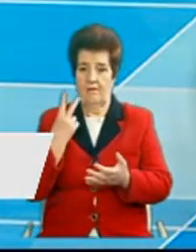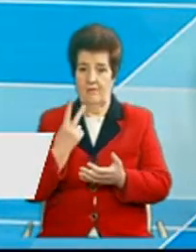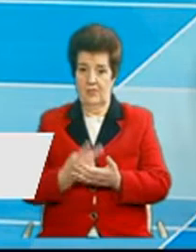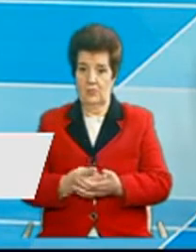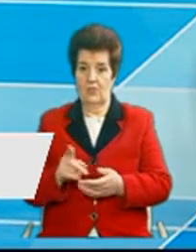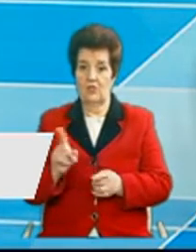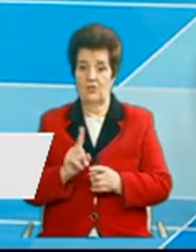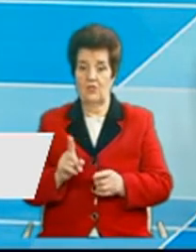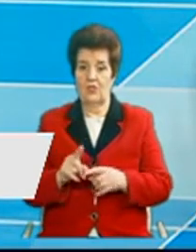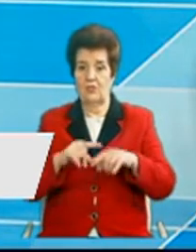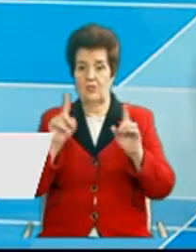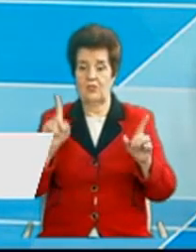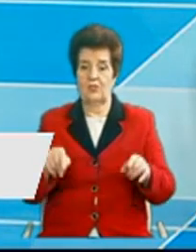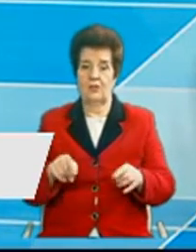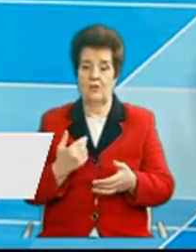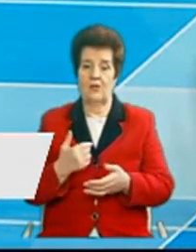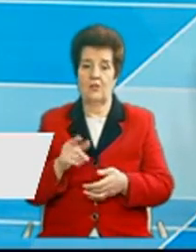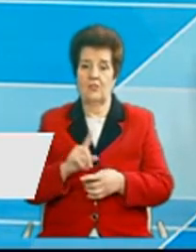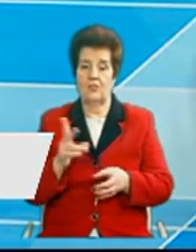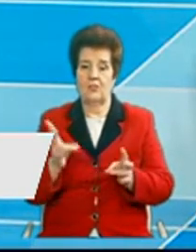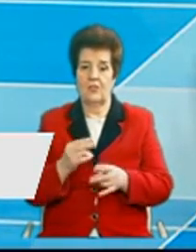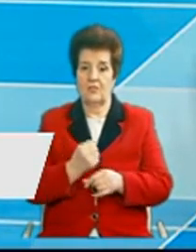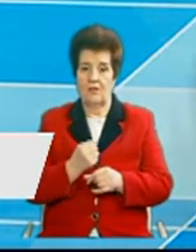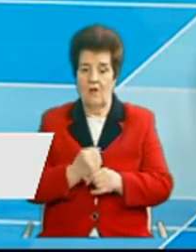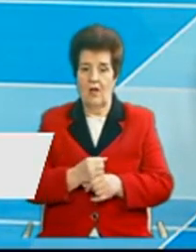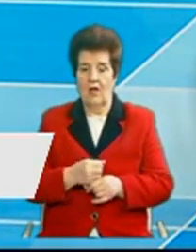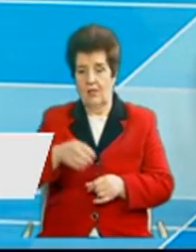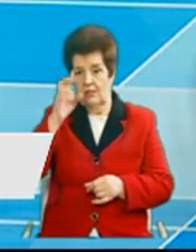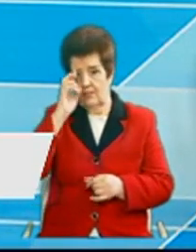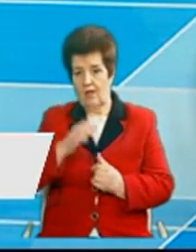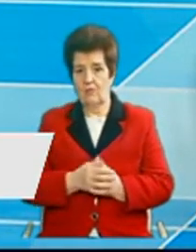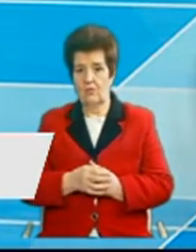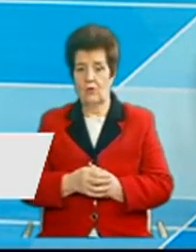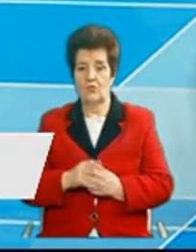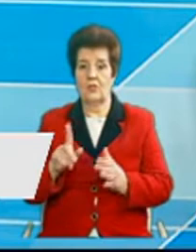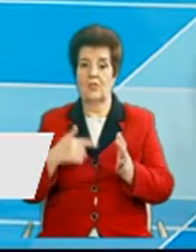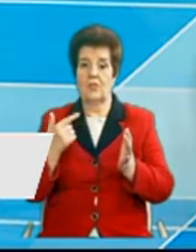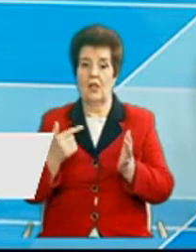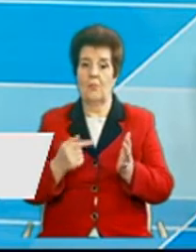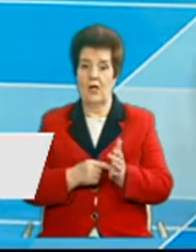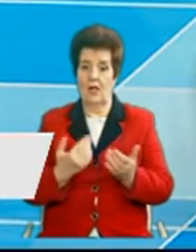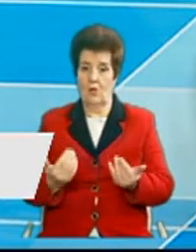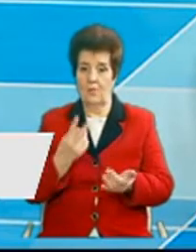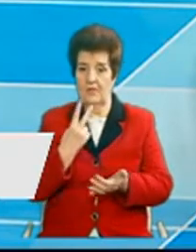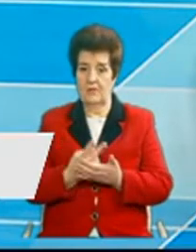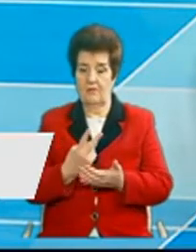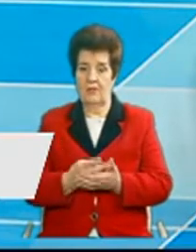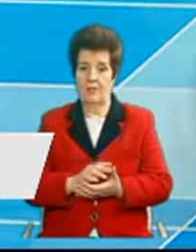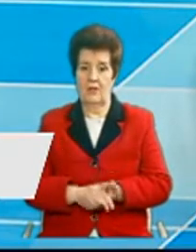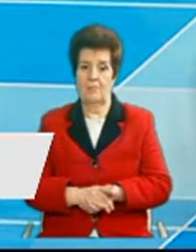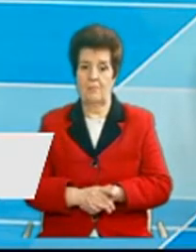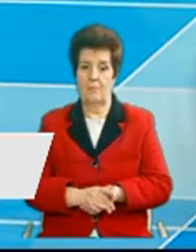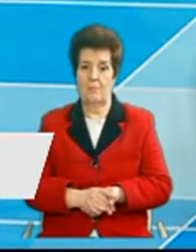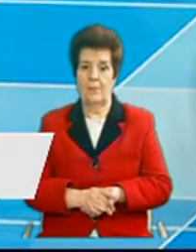În ce constă fișa postului de șef al statului în Republica Moldova, pe scurt. Haideți să vedem și întrebarea. Valentin Borodachi ne întreabă pe Facebook